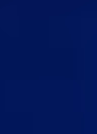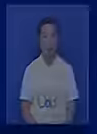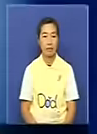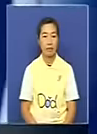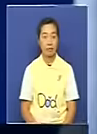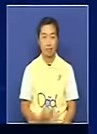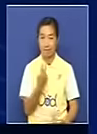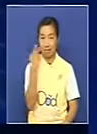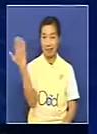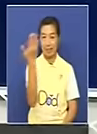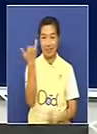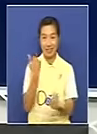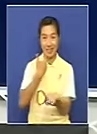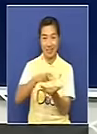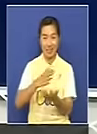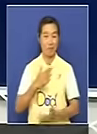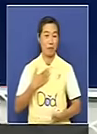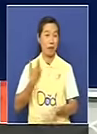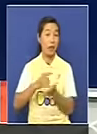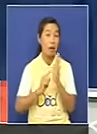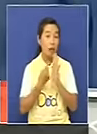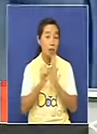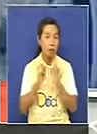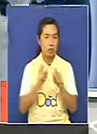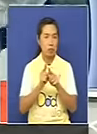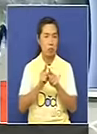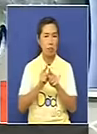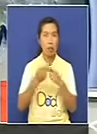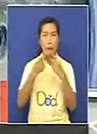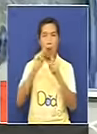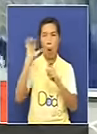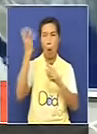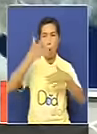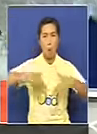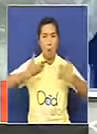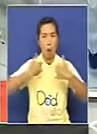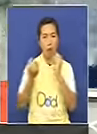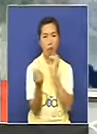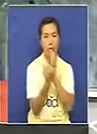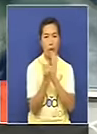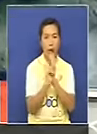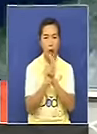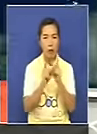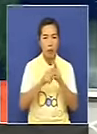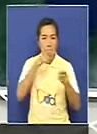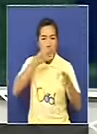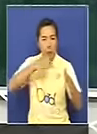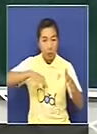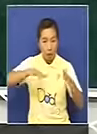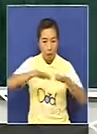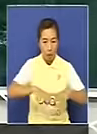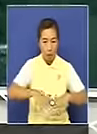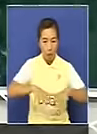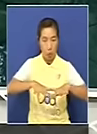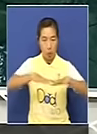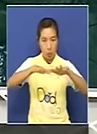ได้เวลาของการตรวจสอบสภาพอากาศในนาวเวเตอร์กับผมวิทิพัฒน์นะครับเริ่มต้นกันด้วยปรากฏการณ์ภาวะโลกร้อนนะครับส่งผลทําให้ระดับน้ําทะเลสูงขึ้